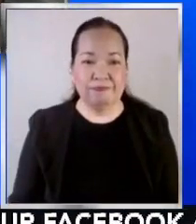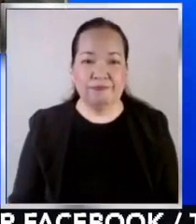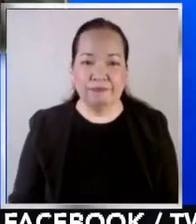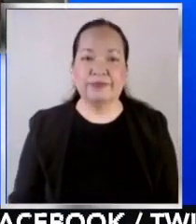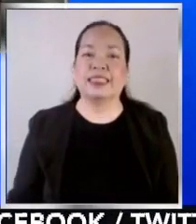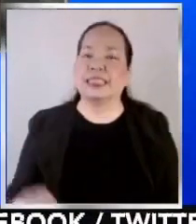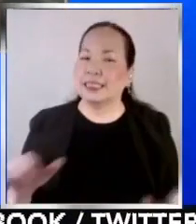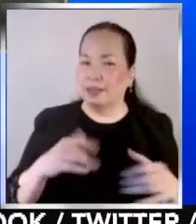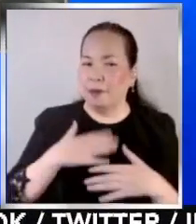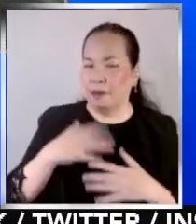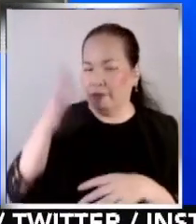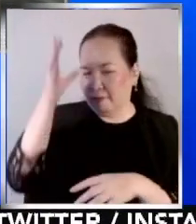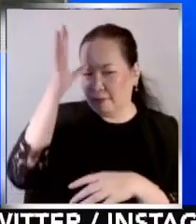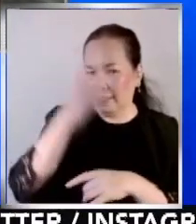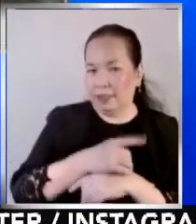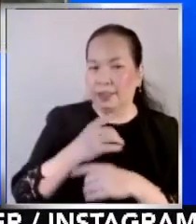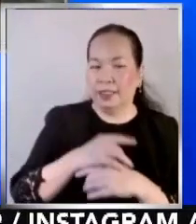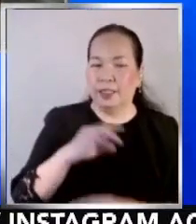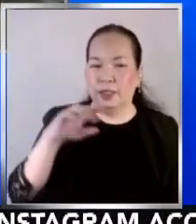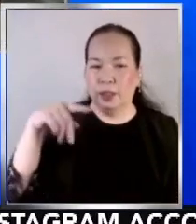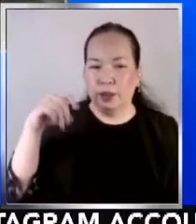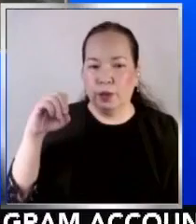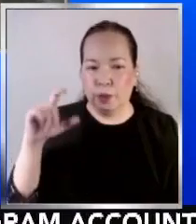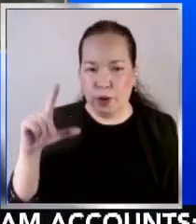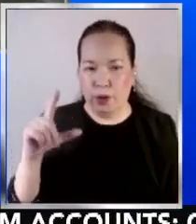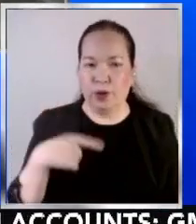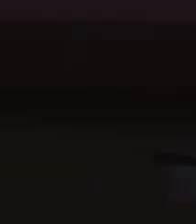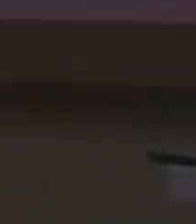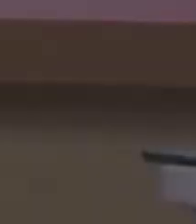Hernandez, ang GMA Regional TV Balitang Southern Tagalog.